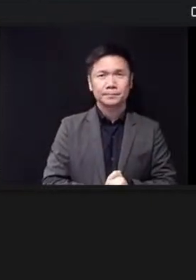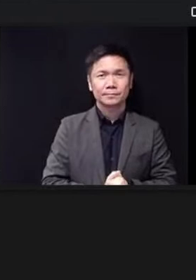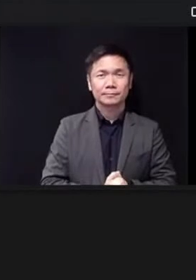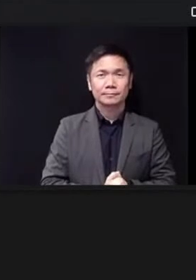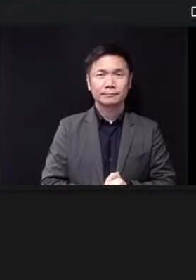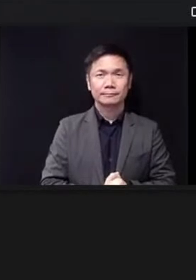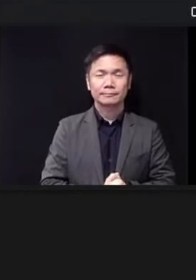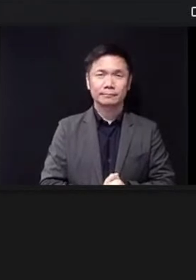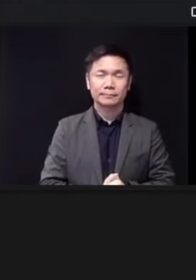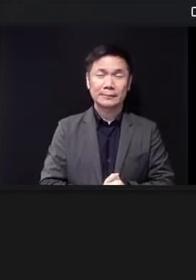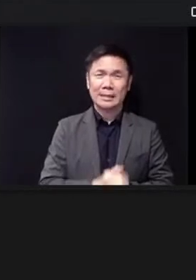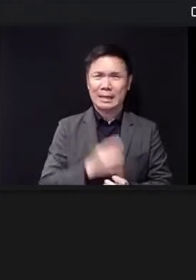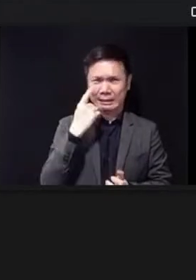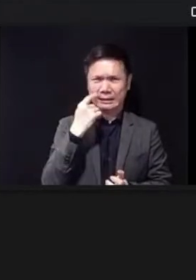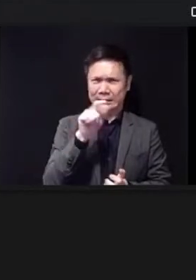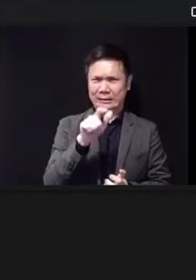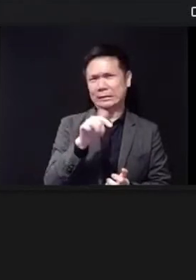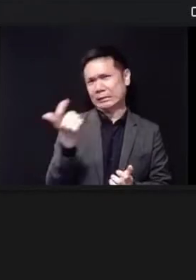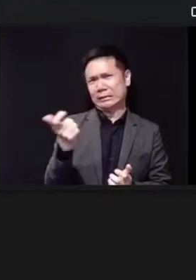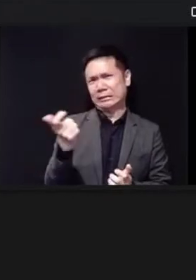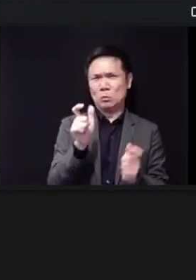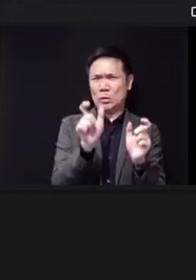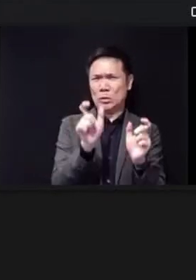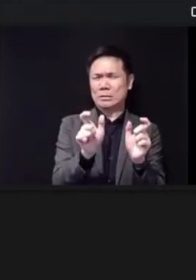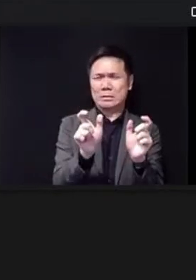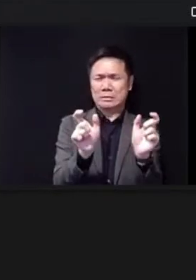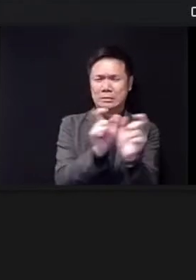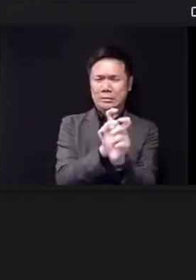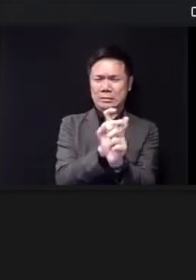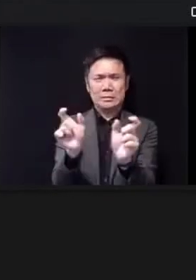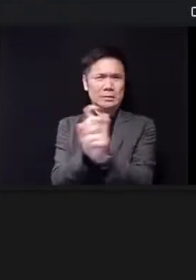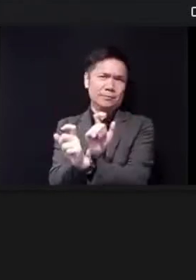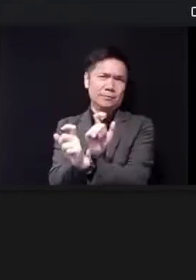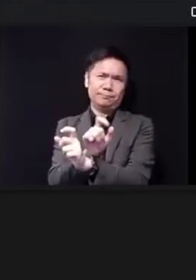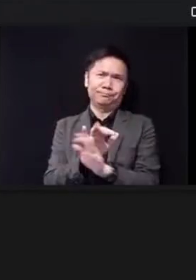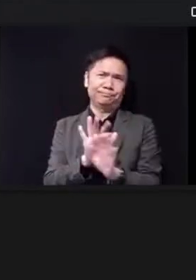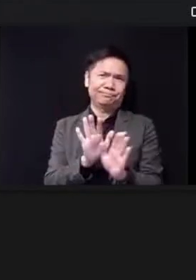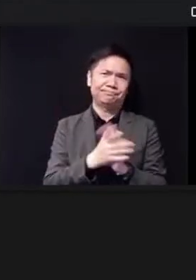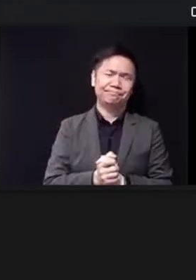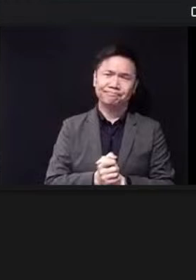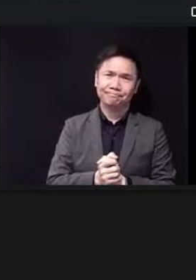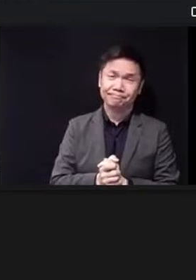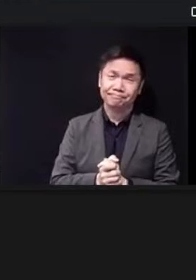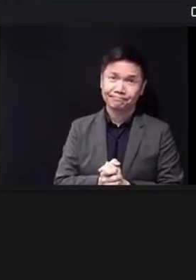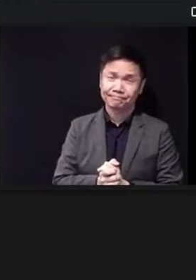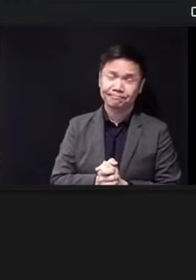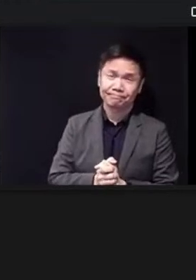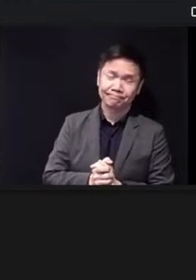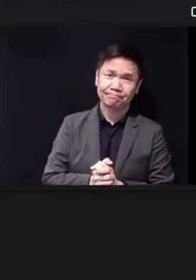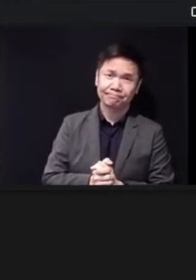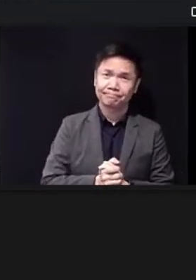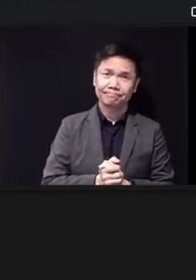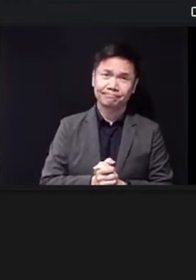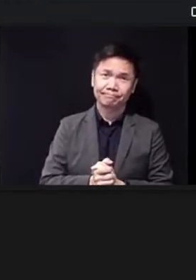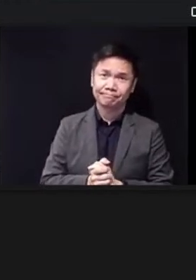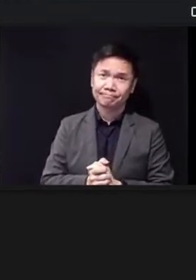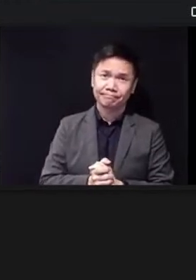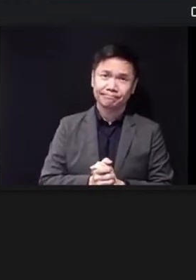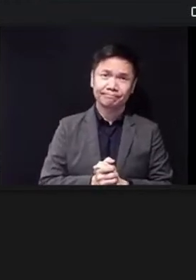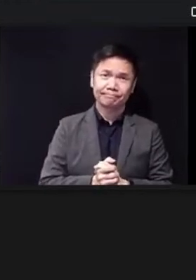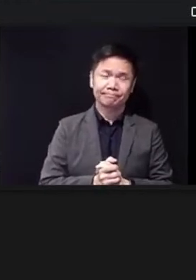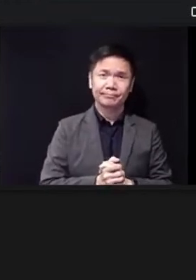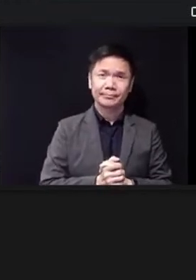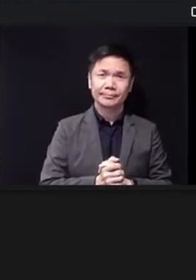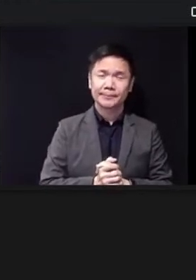с определенностью в форме документа, который, собственно, будет завершена работа в 2028 году. Поэтому